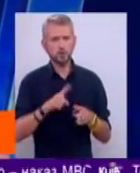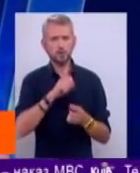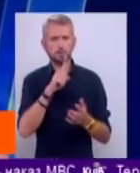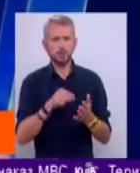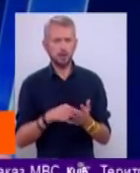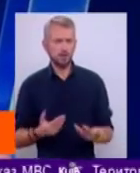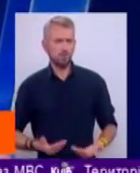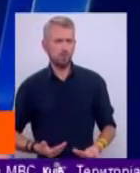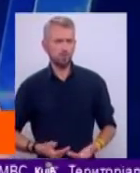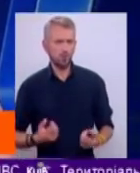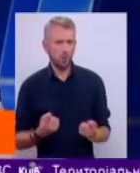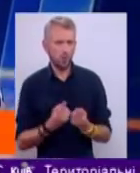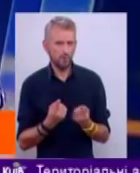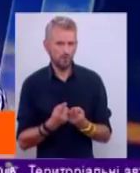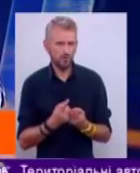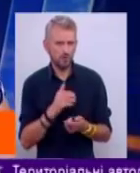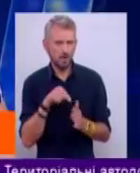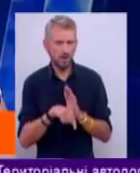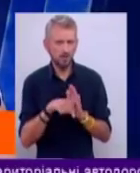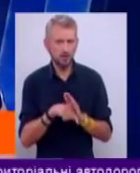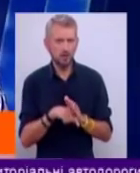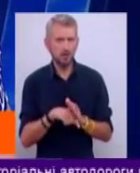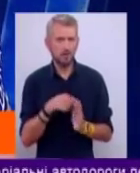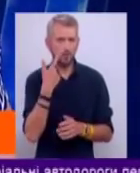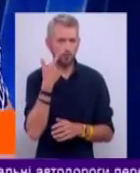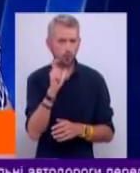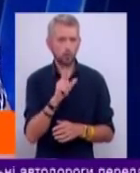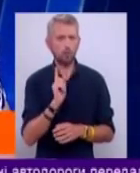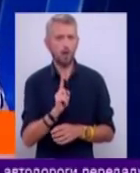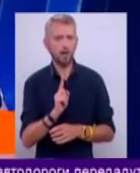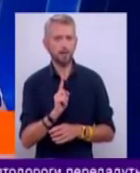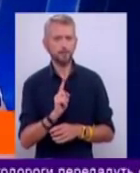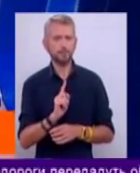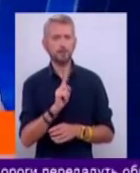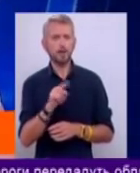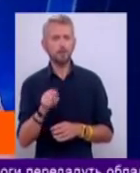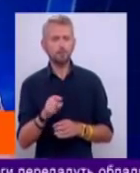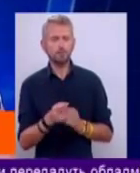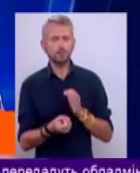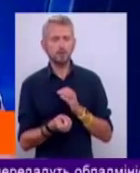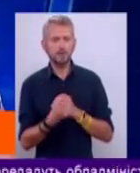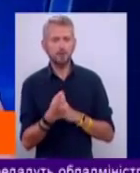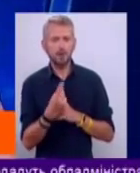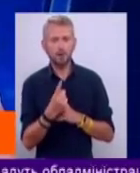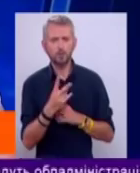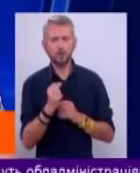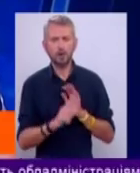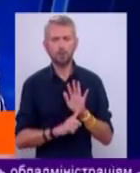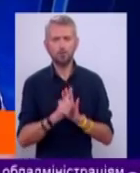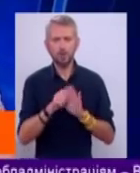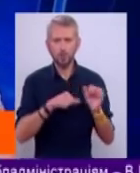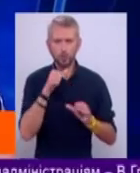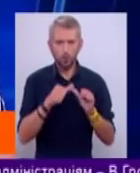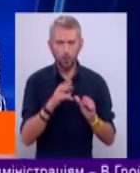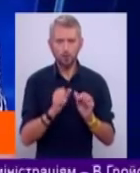такі побутові, побутового характера в основному, але вони з'являються, як правило, на початок року,